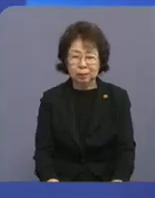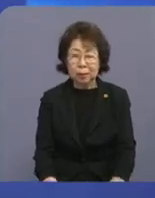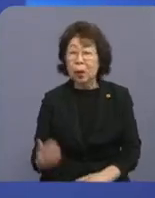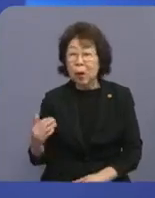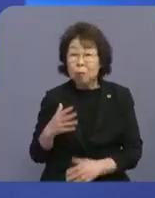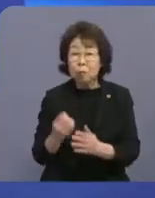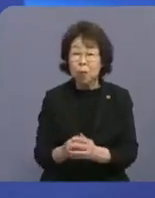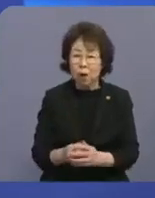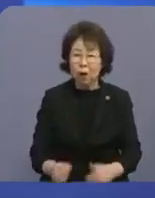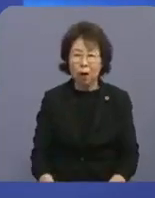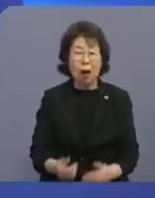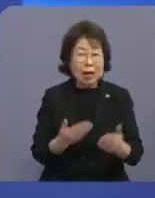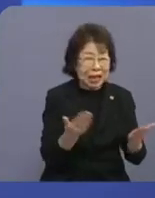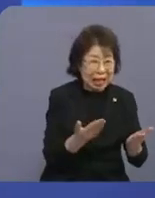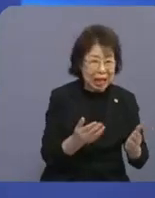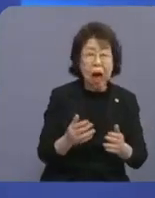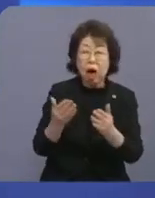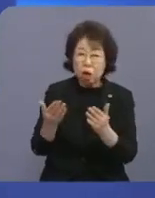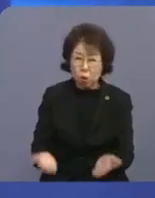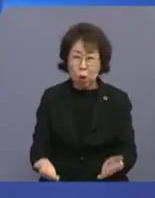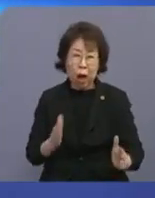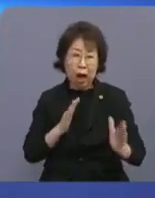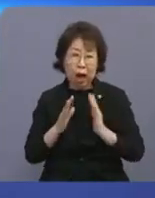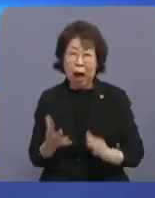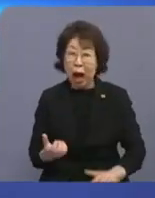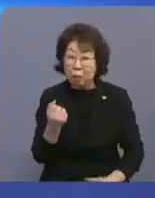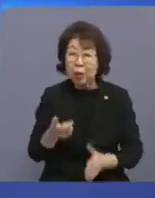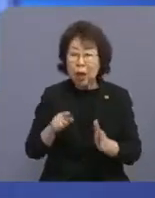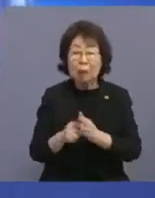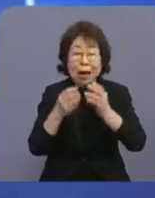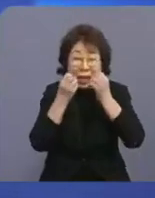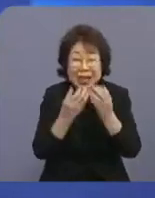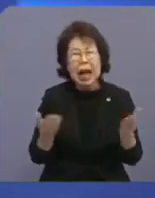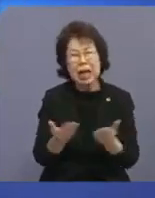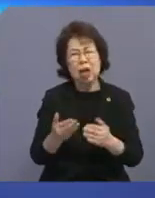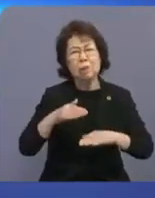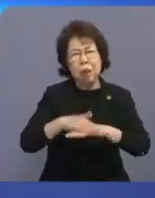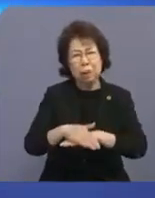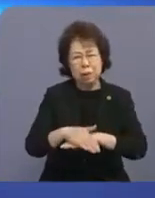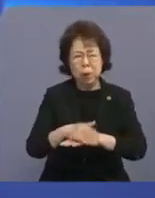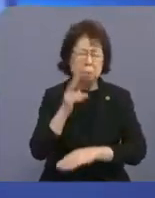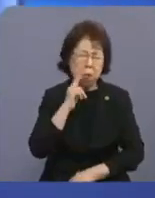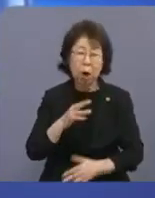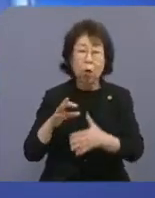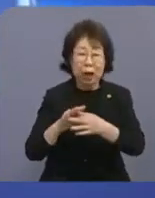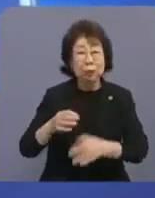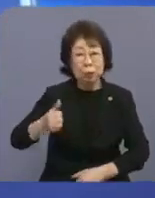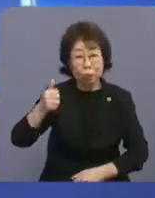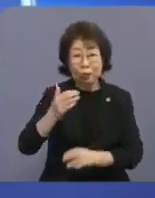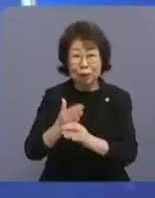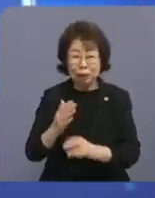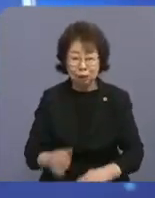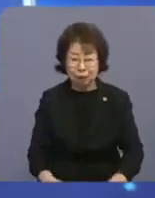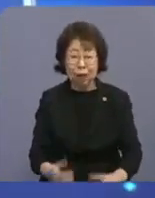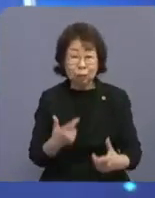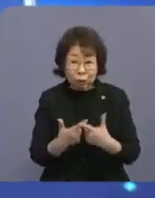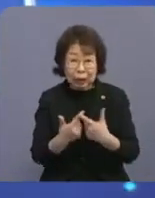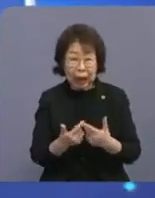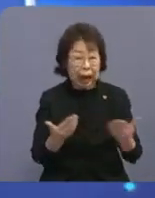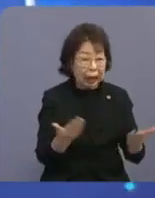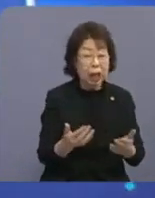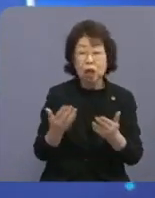최근 워케이션, 즉 일과 휴가를 함께할 수 있는 새로운 근무 방식이 주목을 받고 있습니다. 부산도